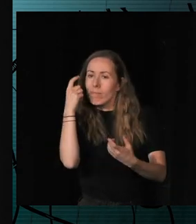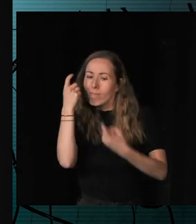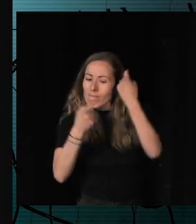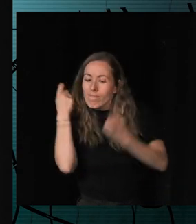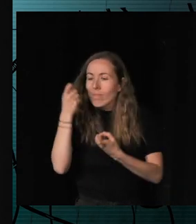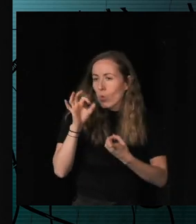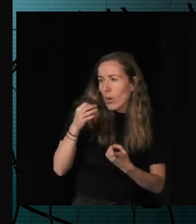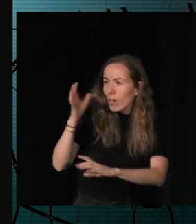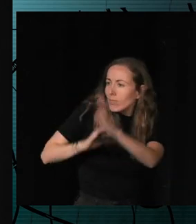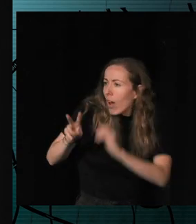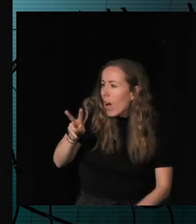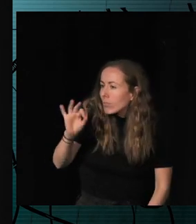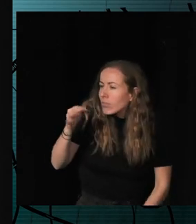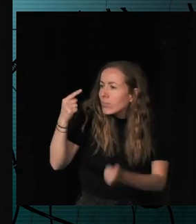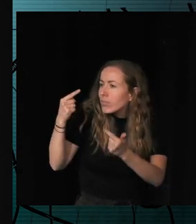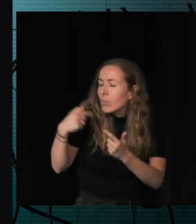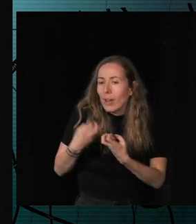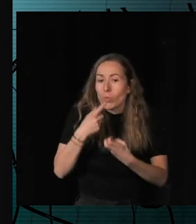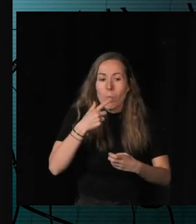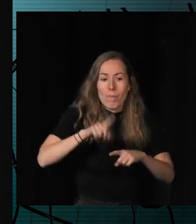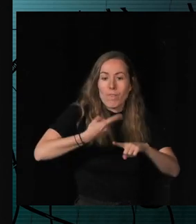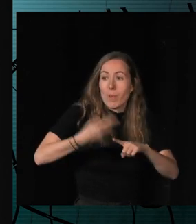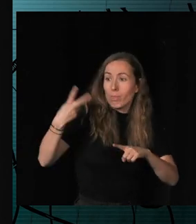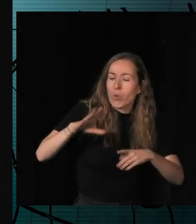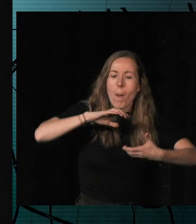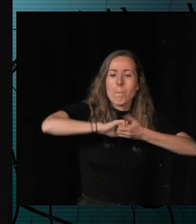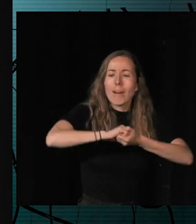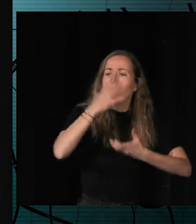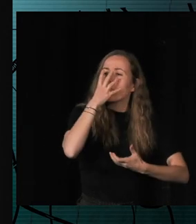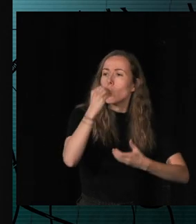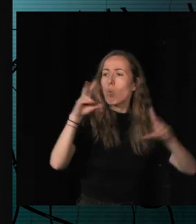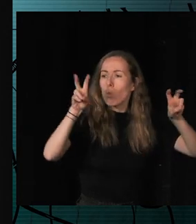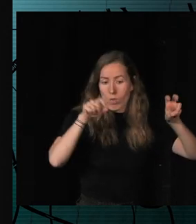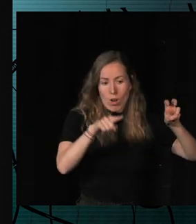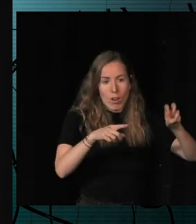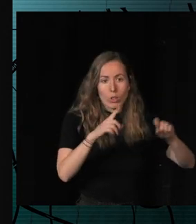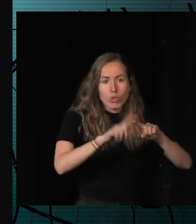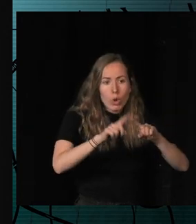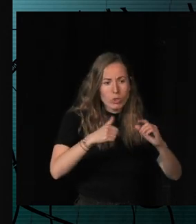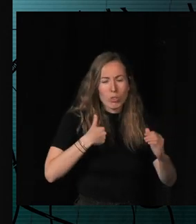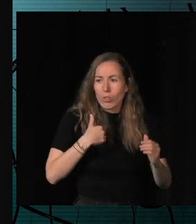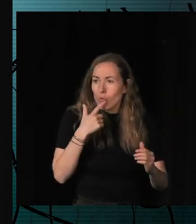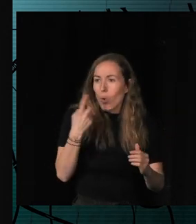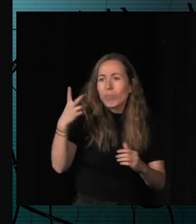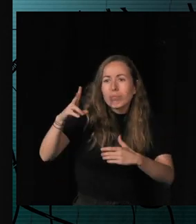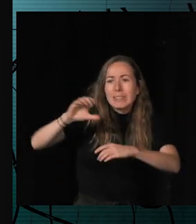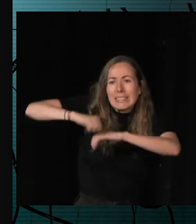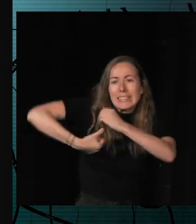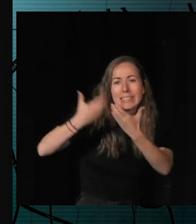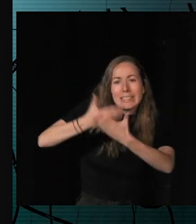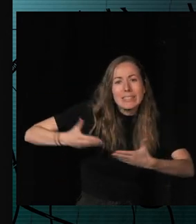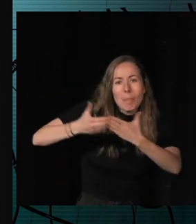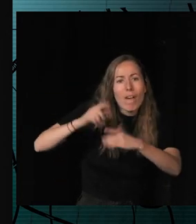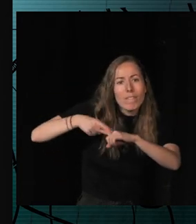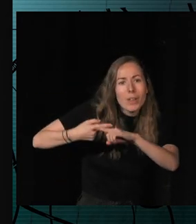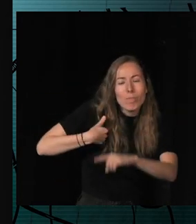ou pas sachant que bon moi moi par exemple j'aime beaucoup le Pacte des Loups j'aime beaucoup Crying Freeman bah il y a toujours des choses qui m'appellent dans son cinéma et donc rien que pour ça je suis